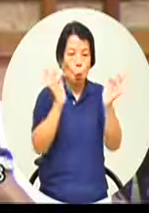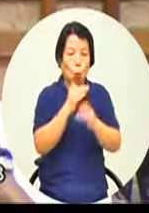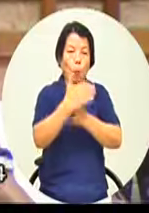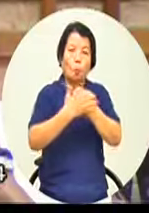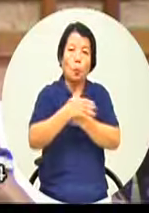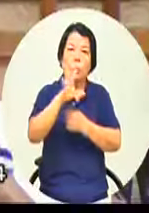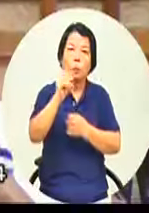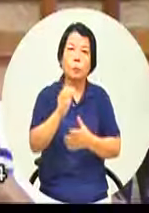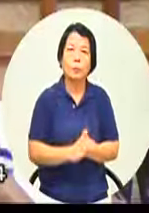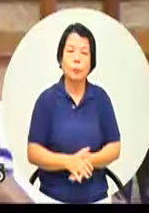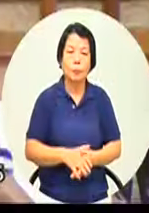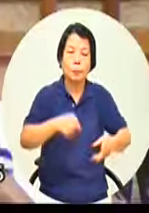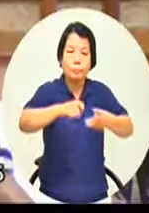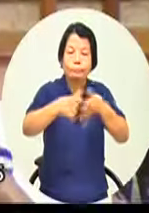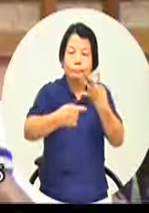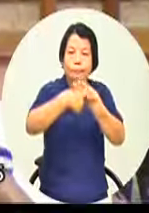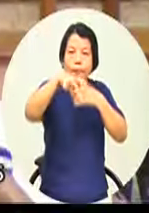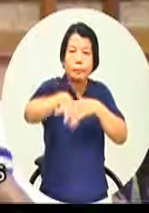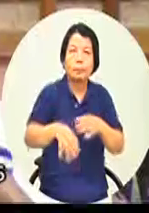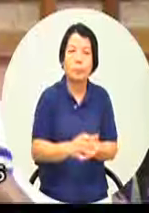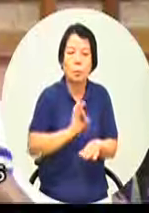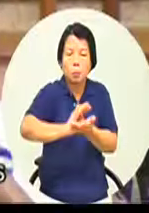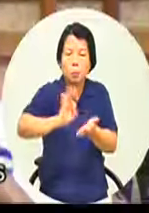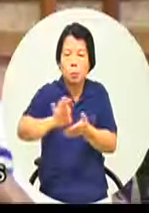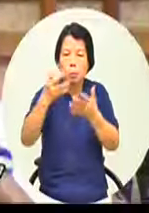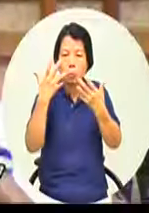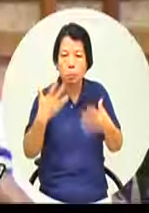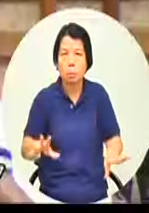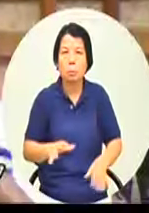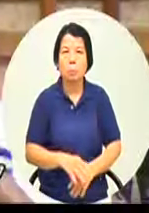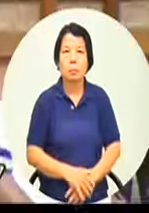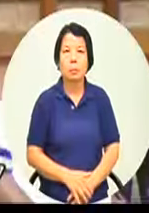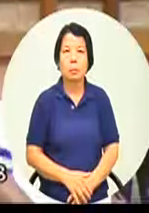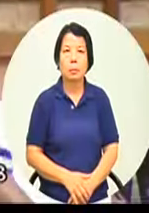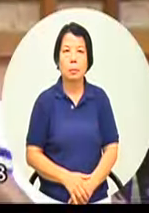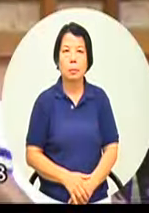我们工业区里面哈，用了很多的